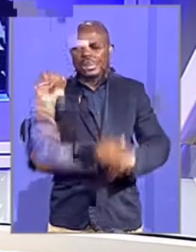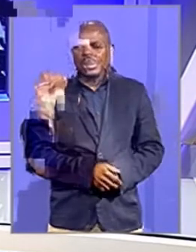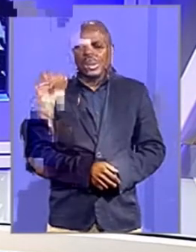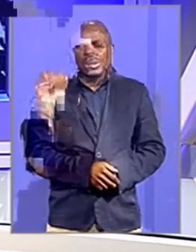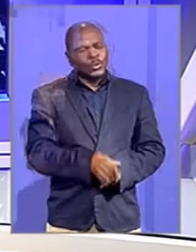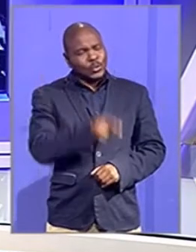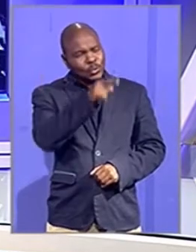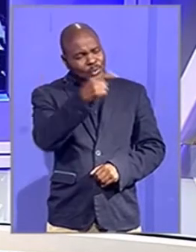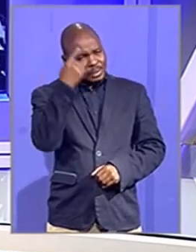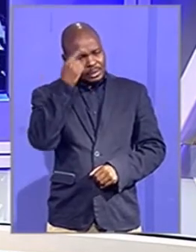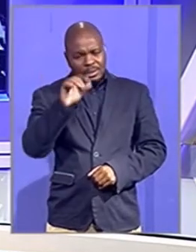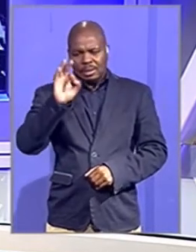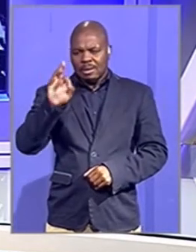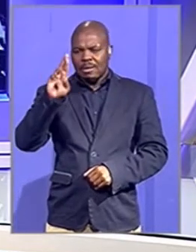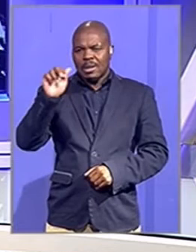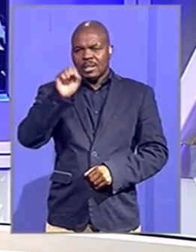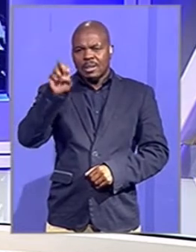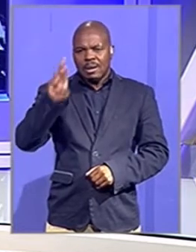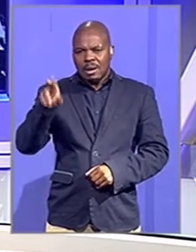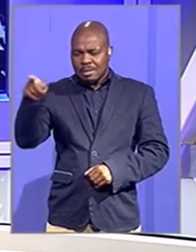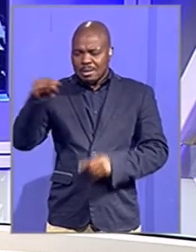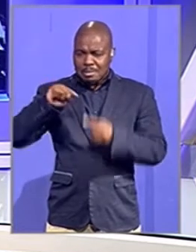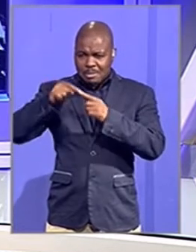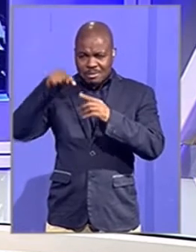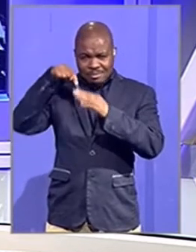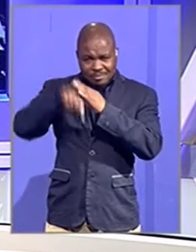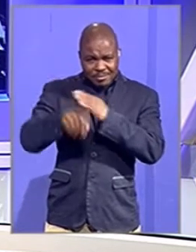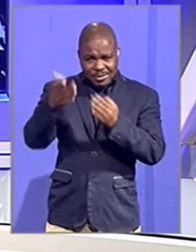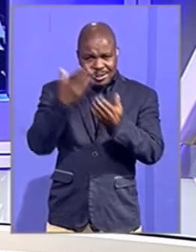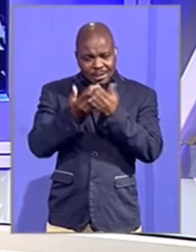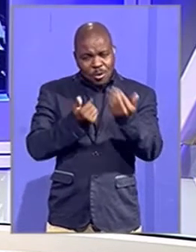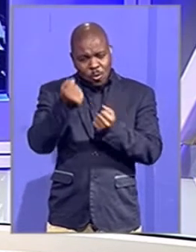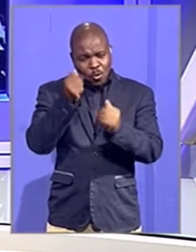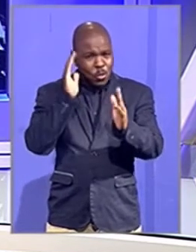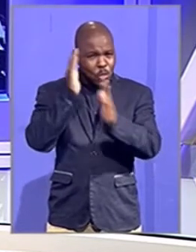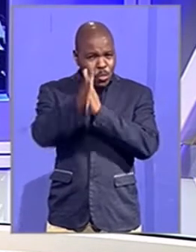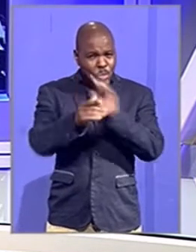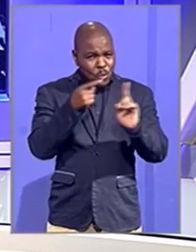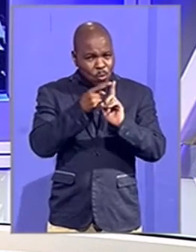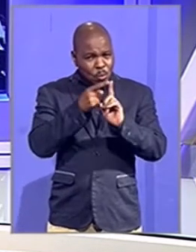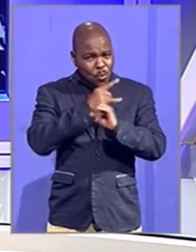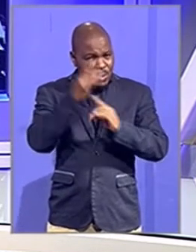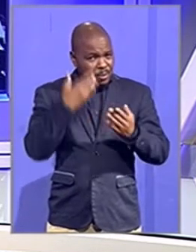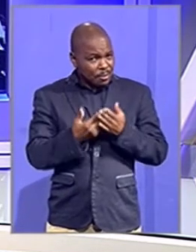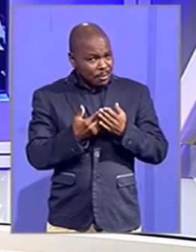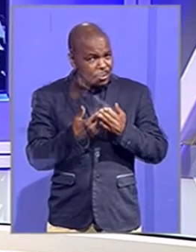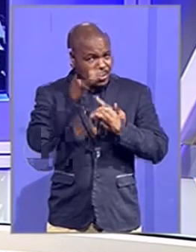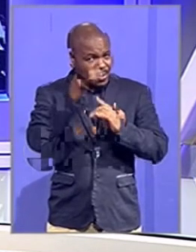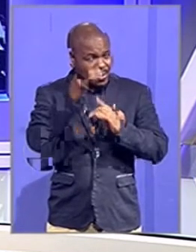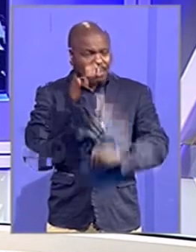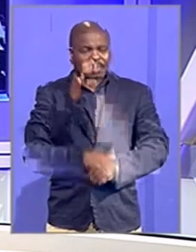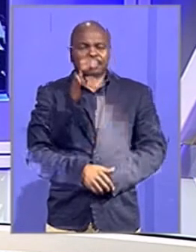bona o ka re Arthur Fraser o tla go gotse wa tuka molatong o a butse go kgahlanong le mo presidenteng